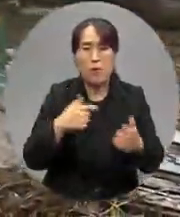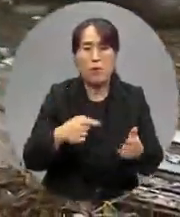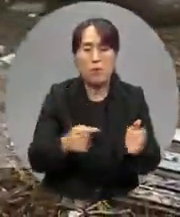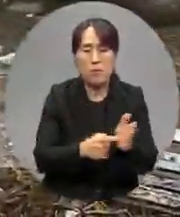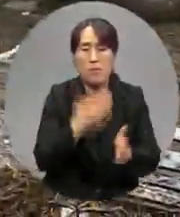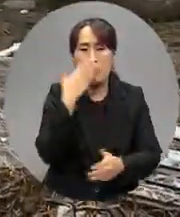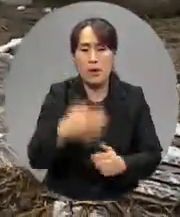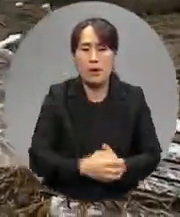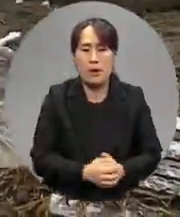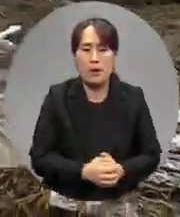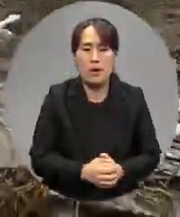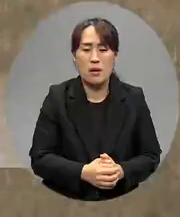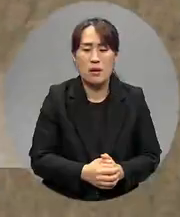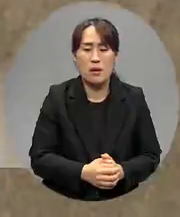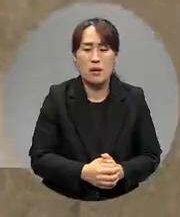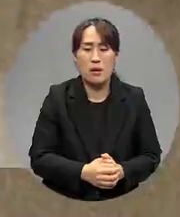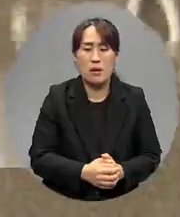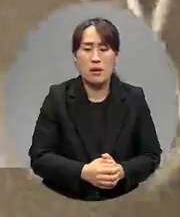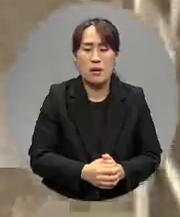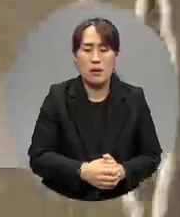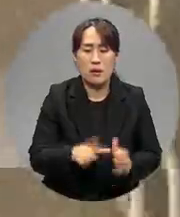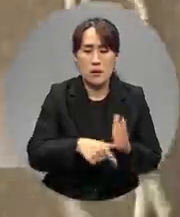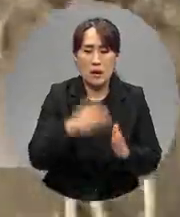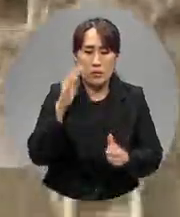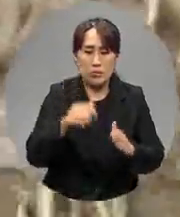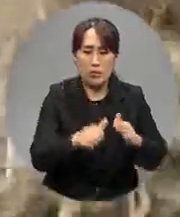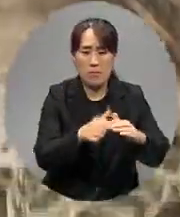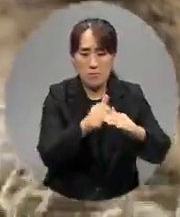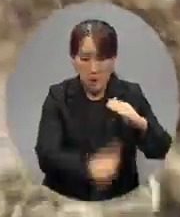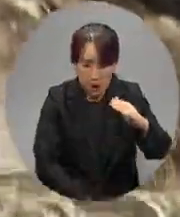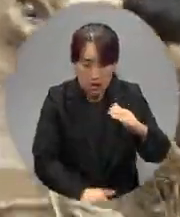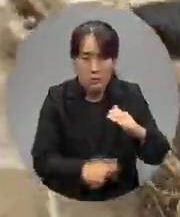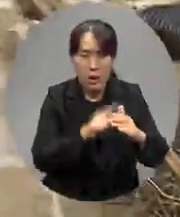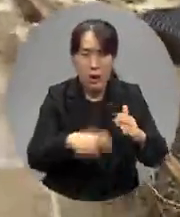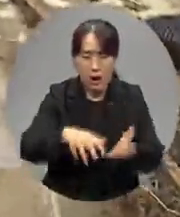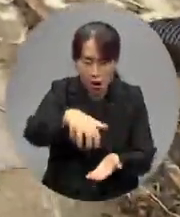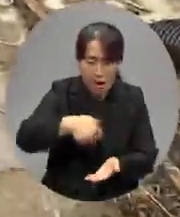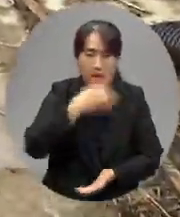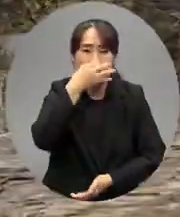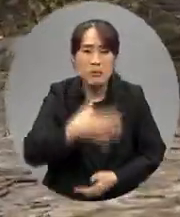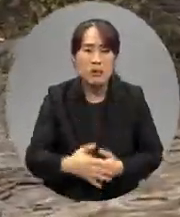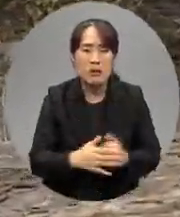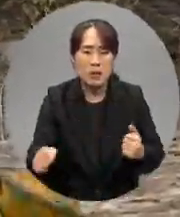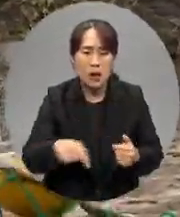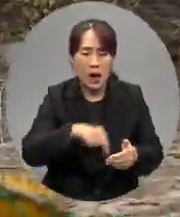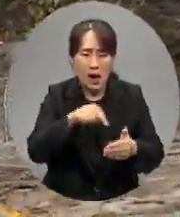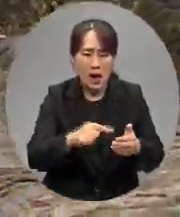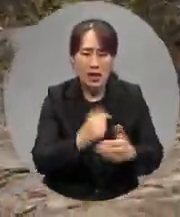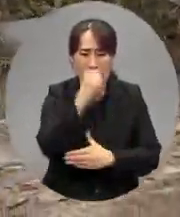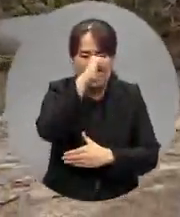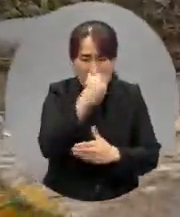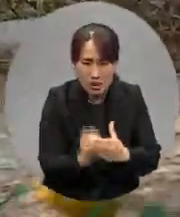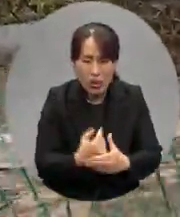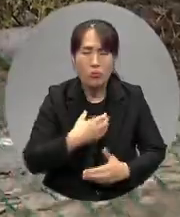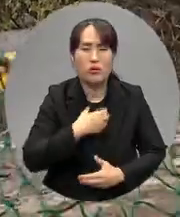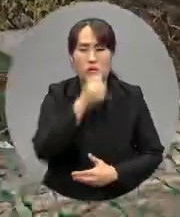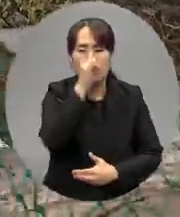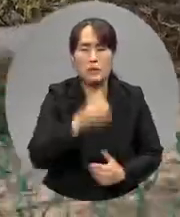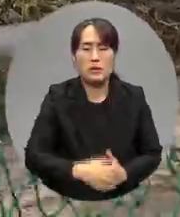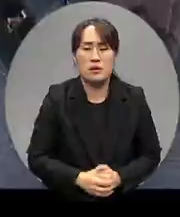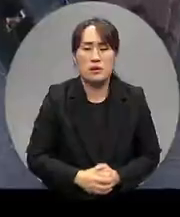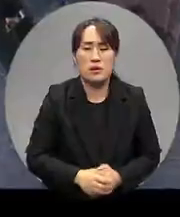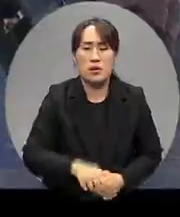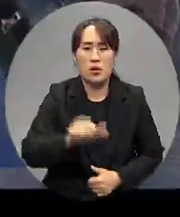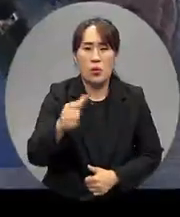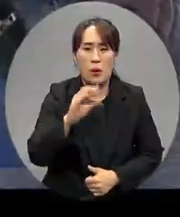시간이 지나 나뭇가지와 자풀이 물에 가라앉으면 수거하기가 어렵고 녹조를 발생시켜 수질을 오염시킬 수 있습니다. 500만이